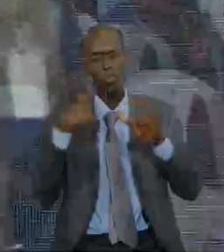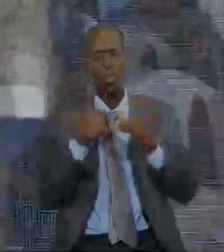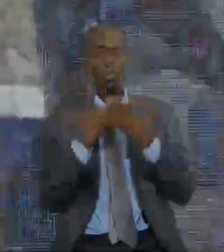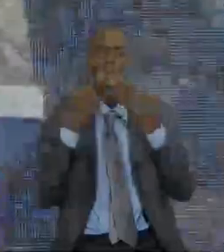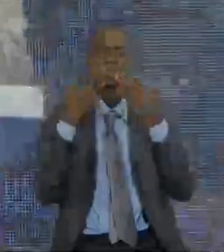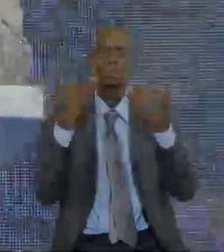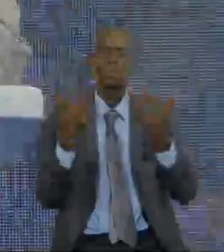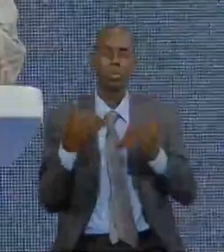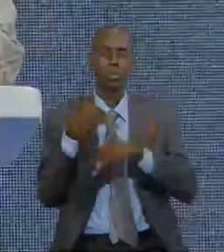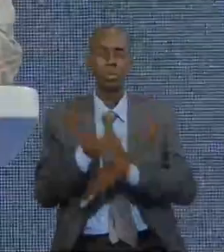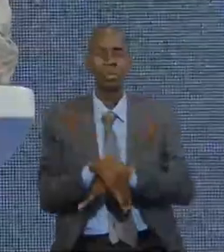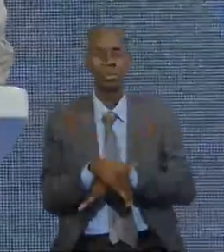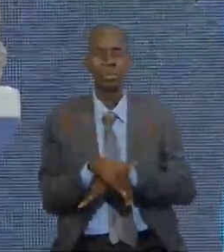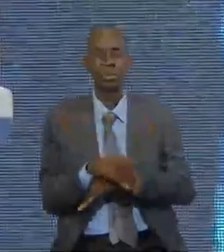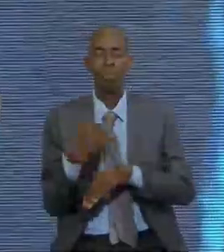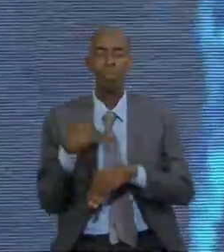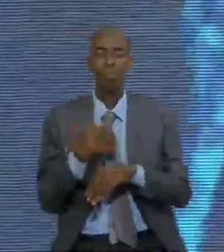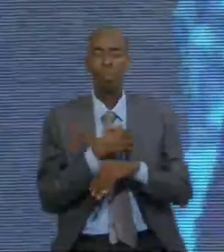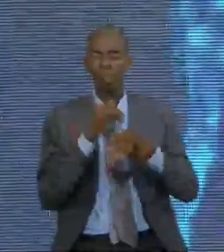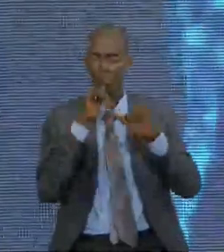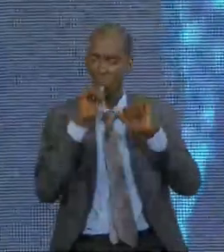ce soir